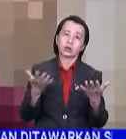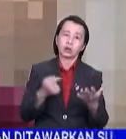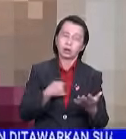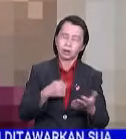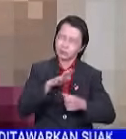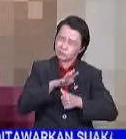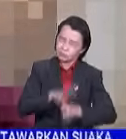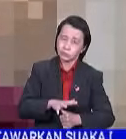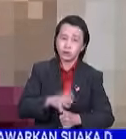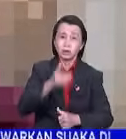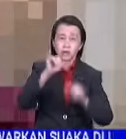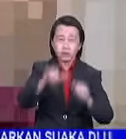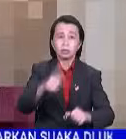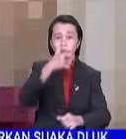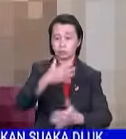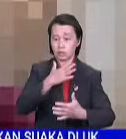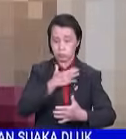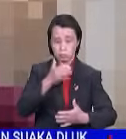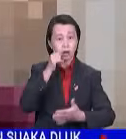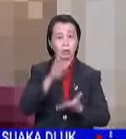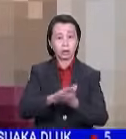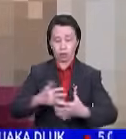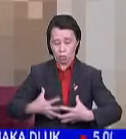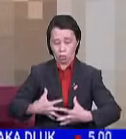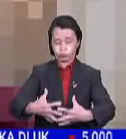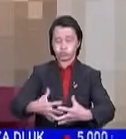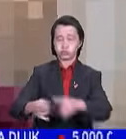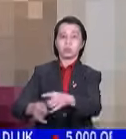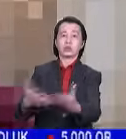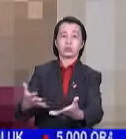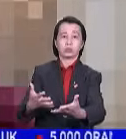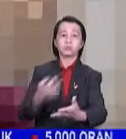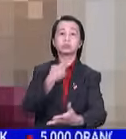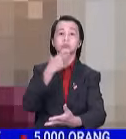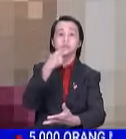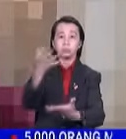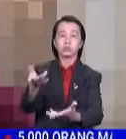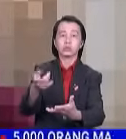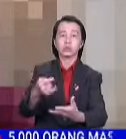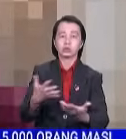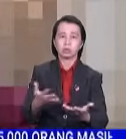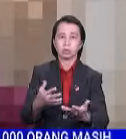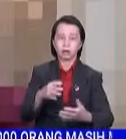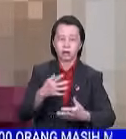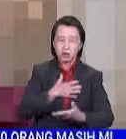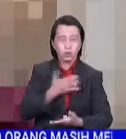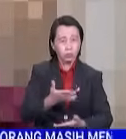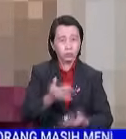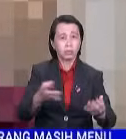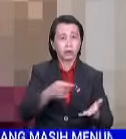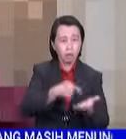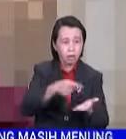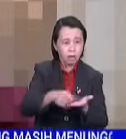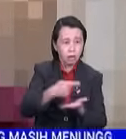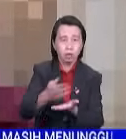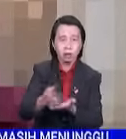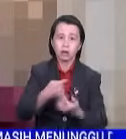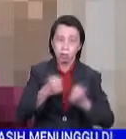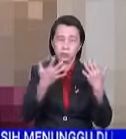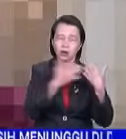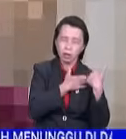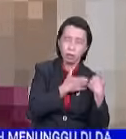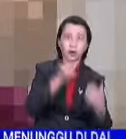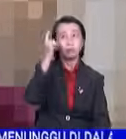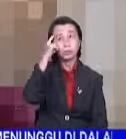saya Tengah sedang mengandung anak tanah lagi enak yang kamu dan konsumsi itu memang banyak jadi saya pikir